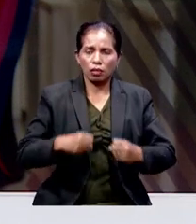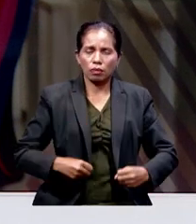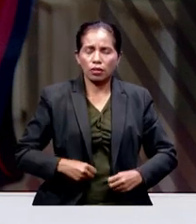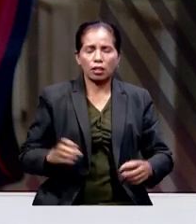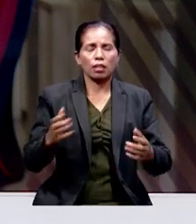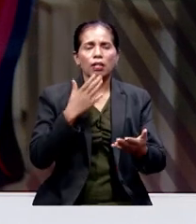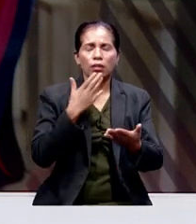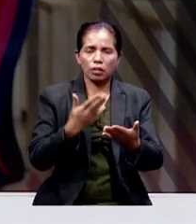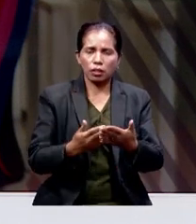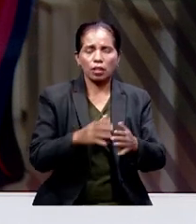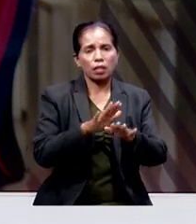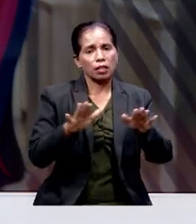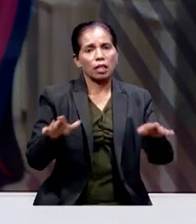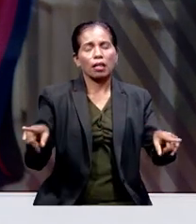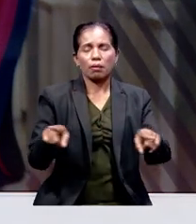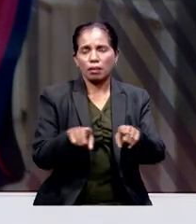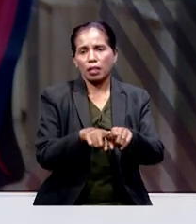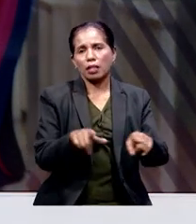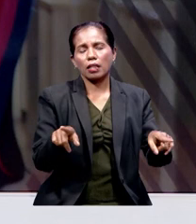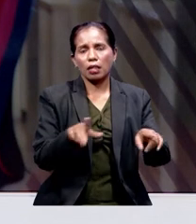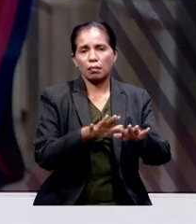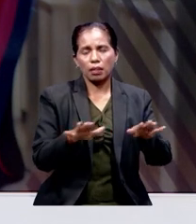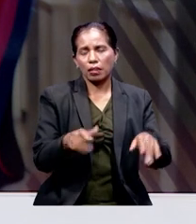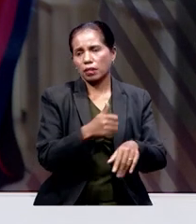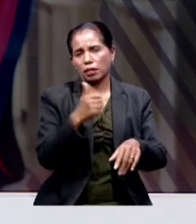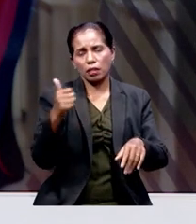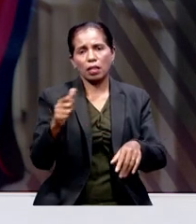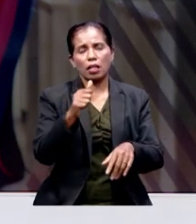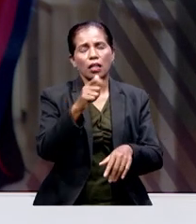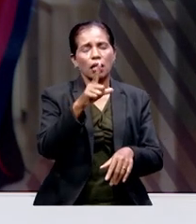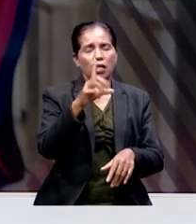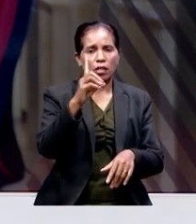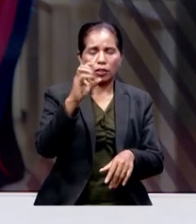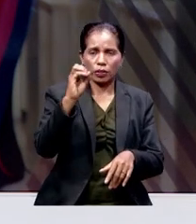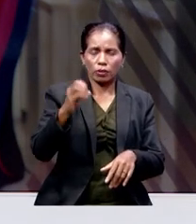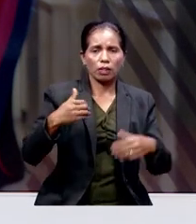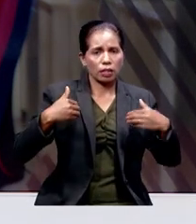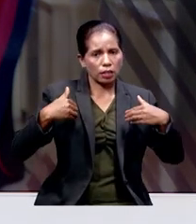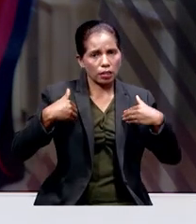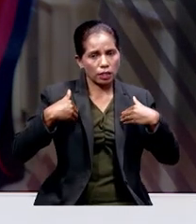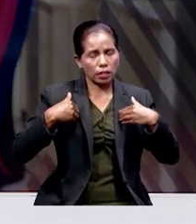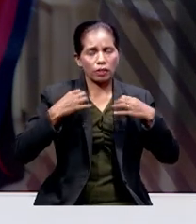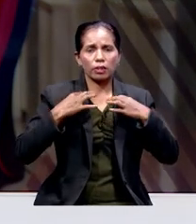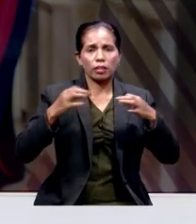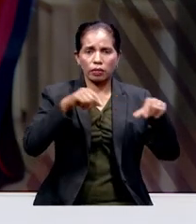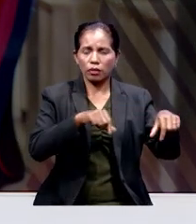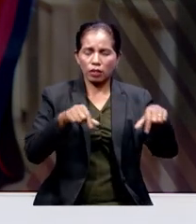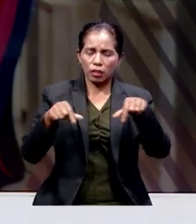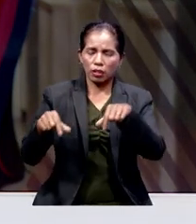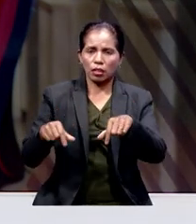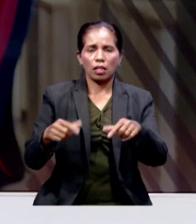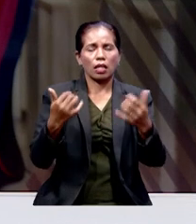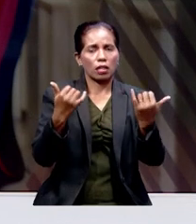hanesang hola barik siraseluk. Hanesang Aldo de Souza iha ne sidade spesiais ne beto oras ne la bele